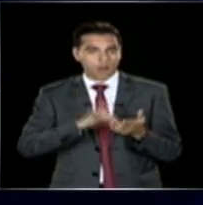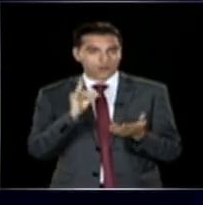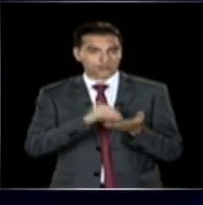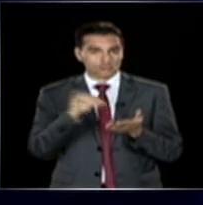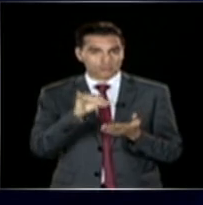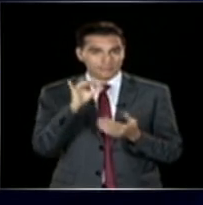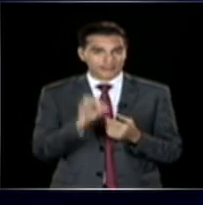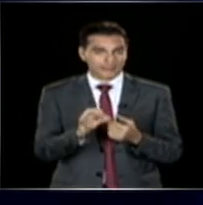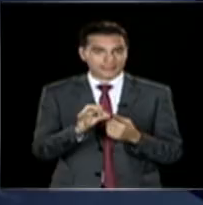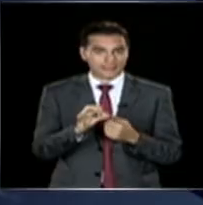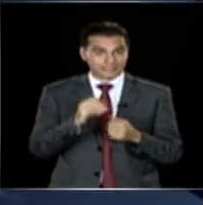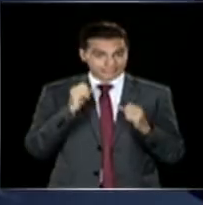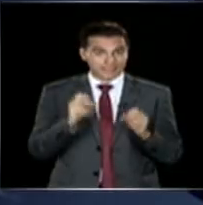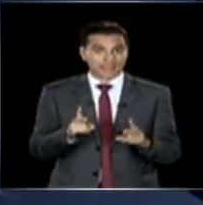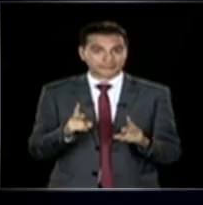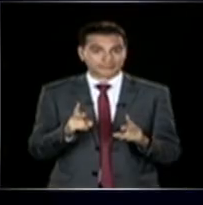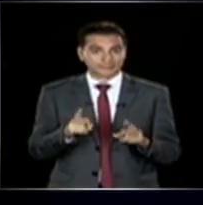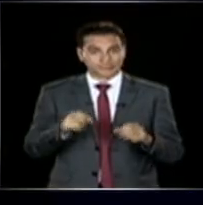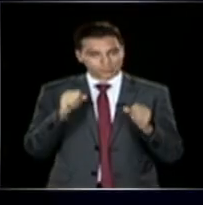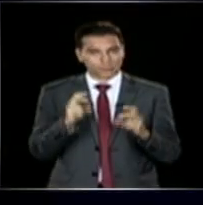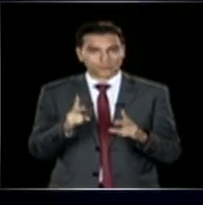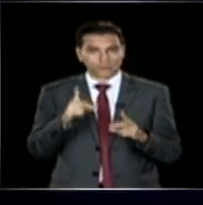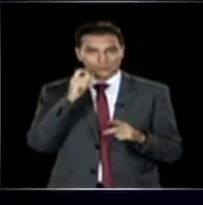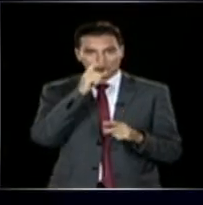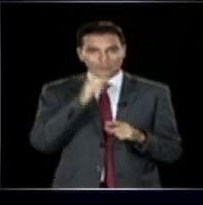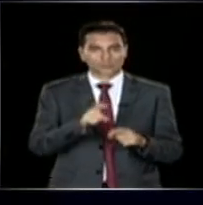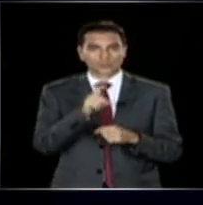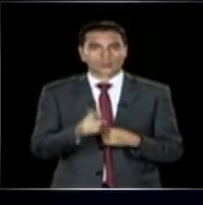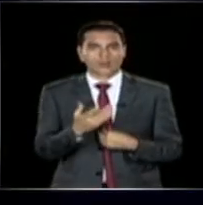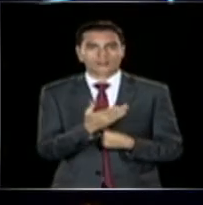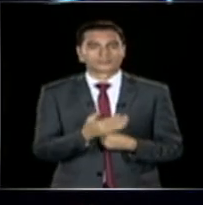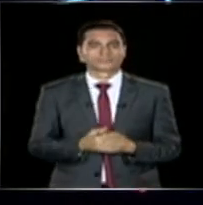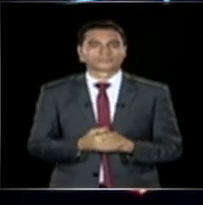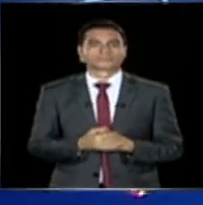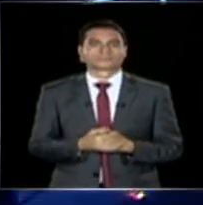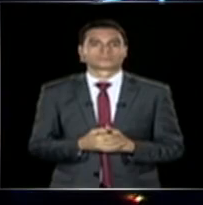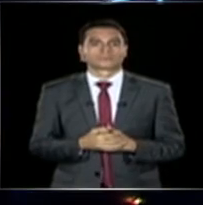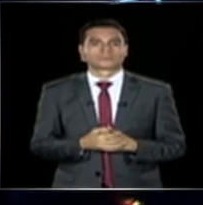جدا. جاهز؟ جاهز. صورة وشخصية. والسؤال هو: